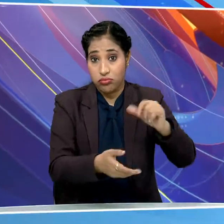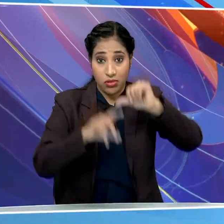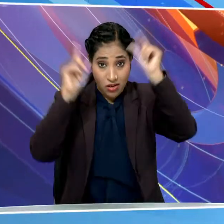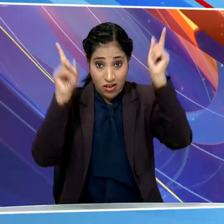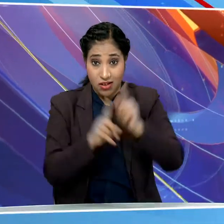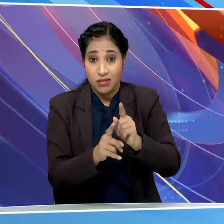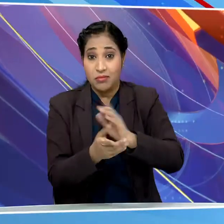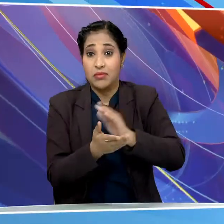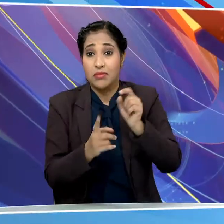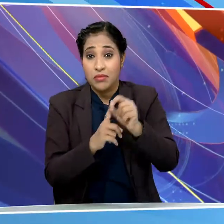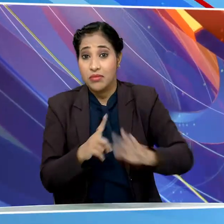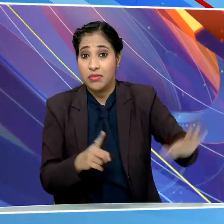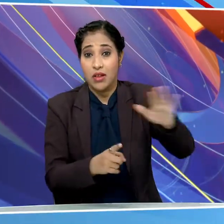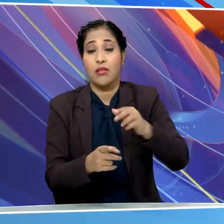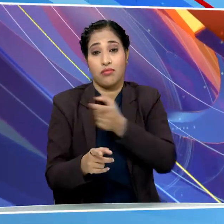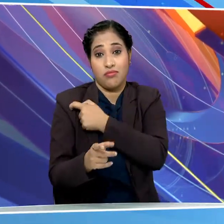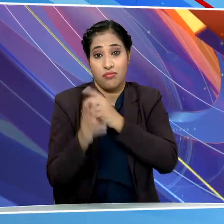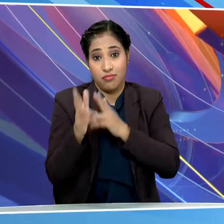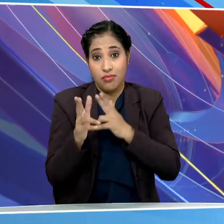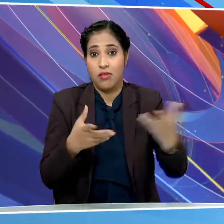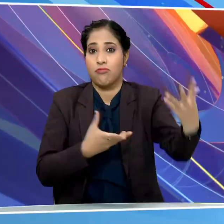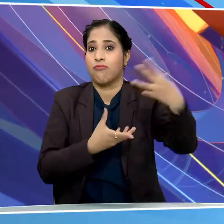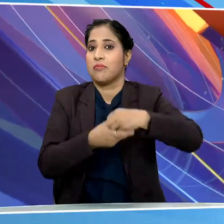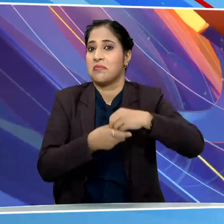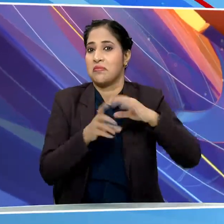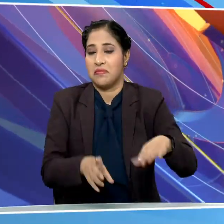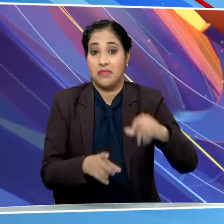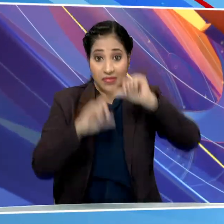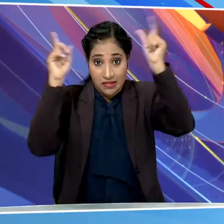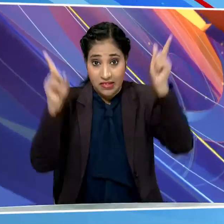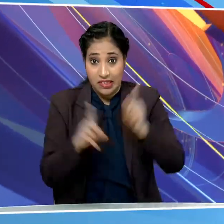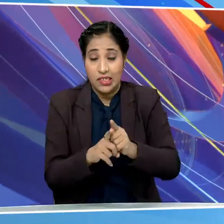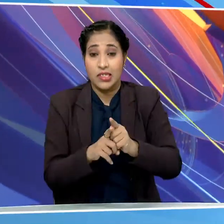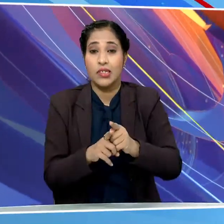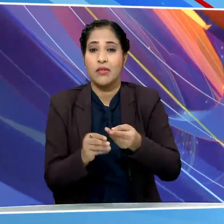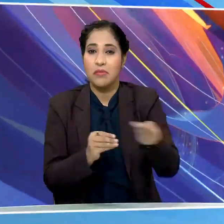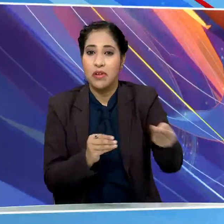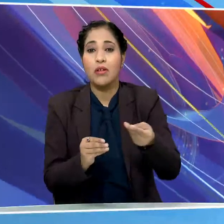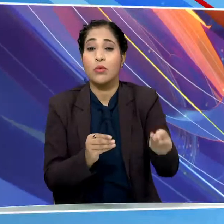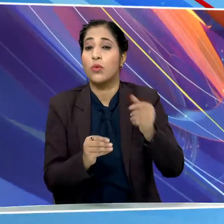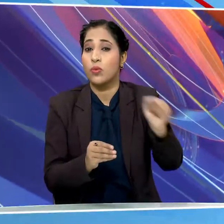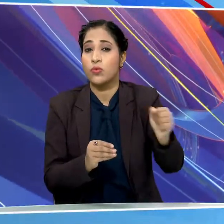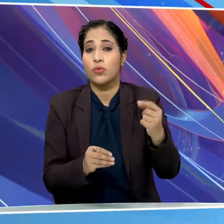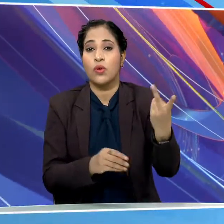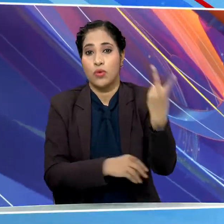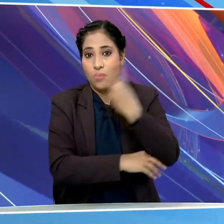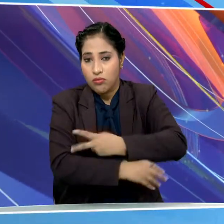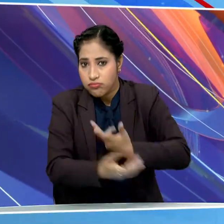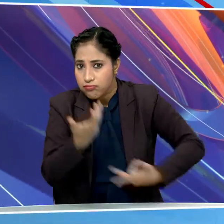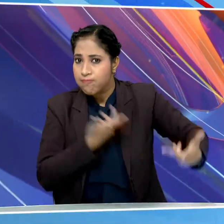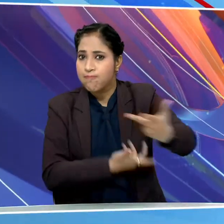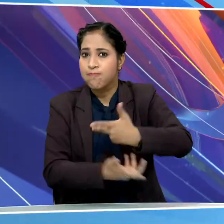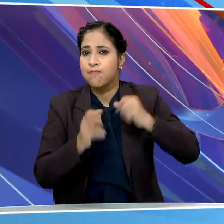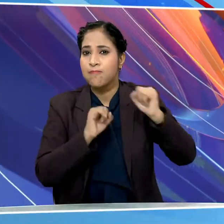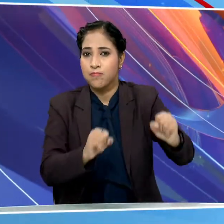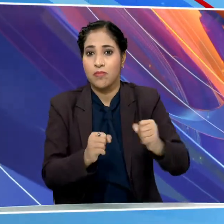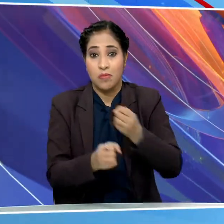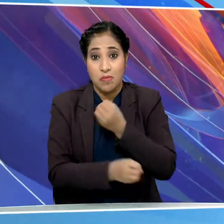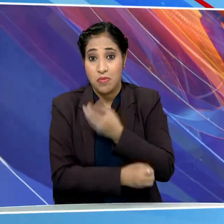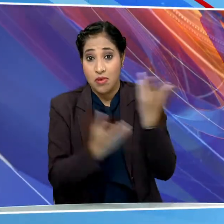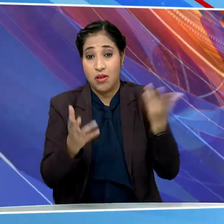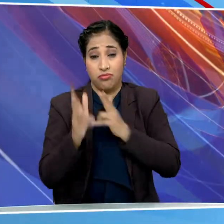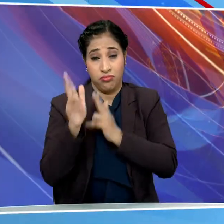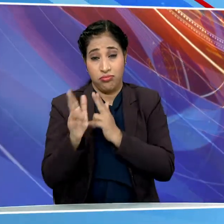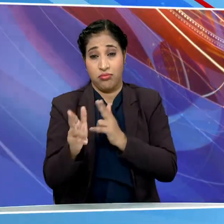सेना प्रमुखों के एक सम्मेलन में शामिल हुए हैं. अपने भारतीय समकक्ष के साथ द्विपक्षीय बैठक के दौरान पार्क